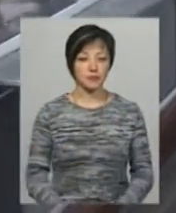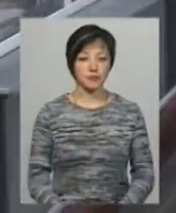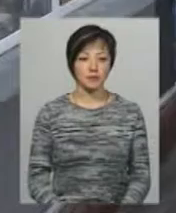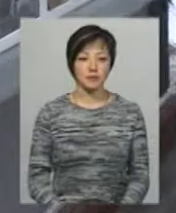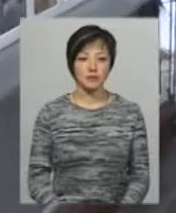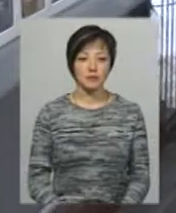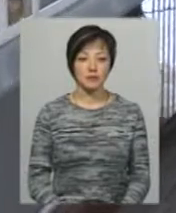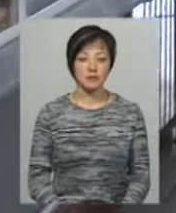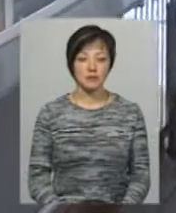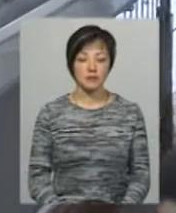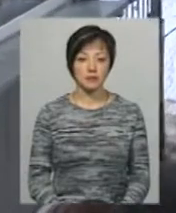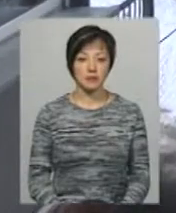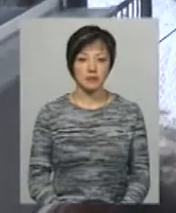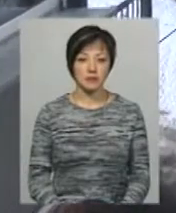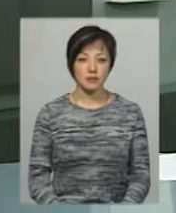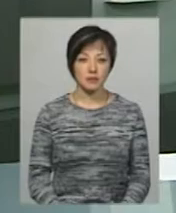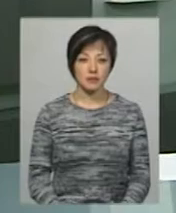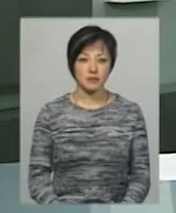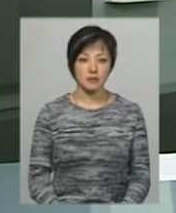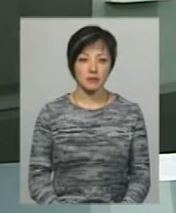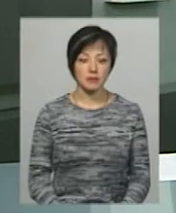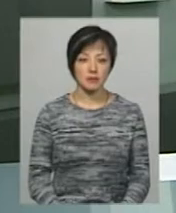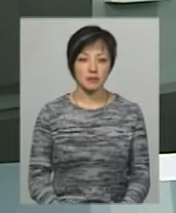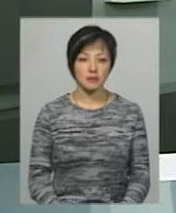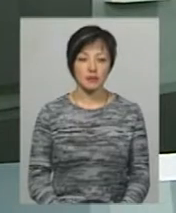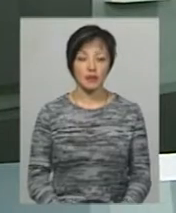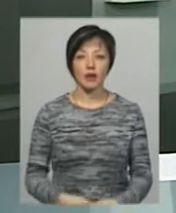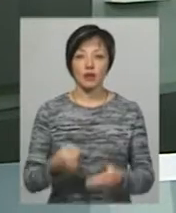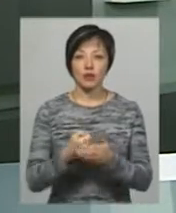Іван Мовчан, новини Поділля Центр. До